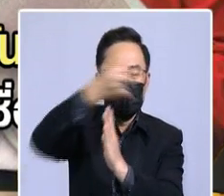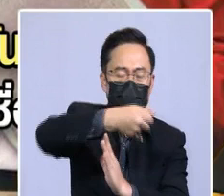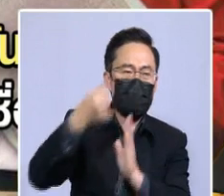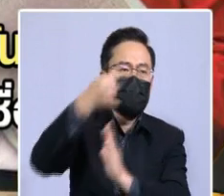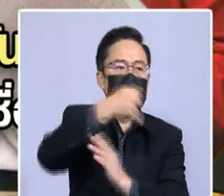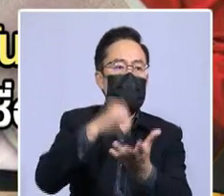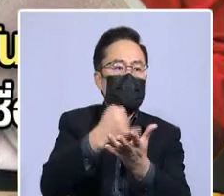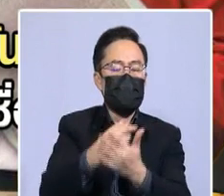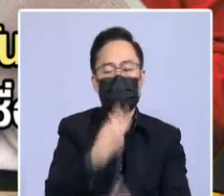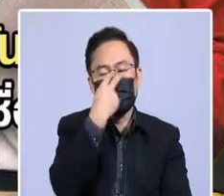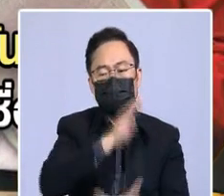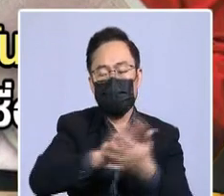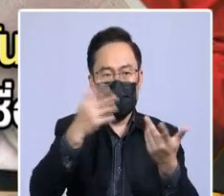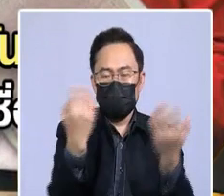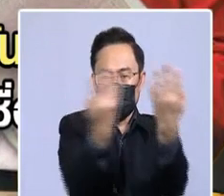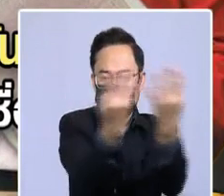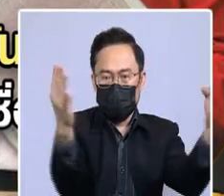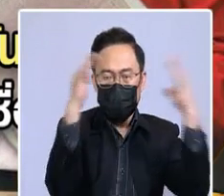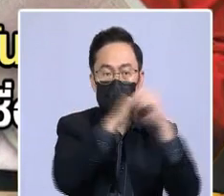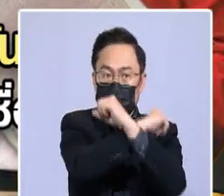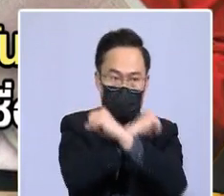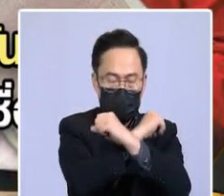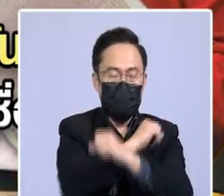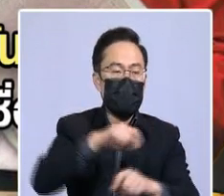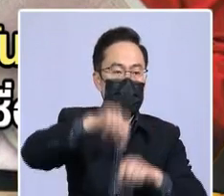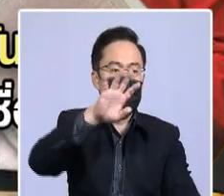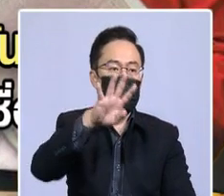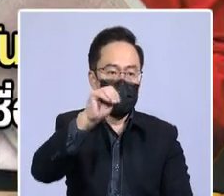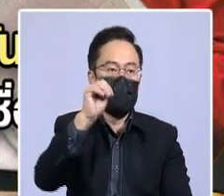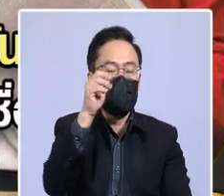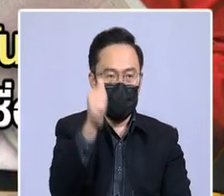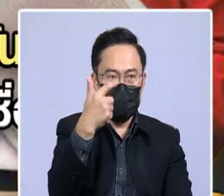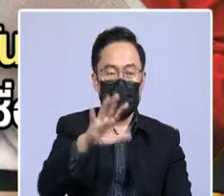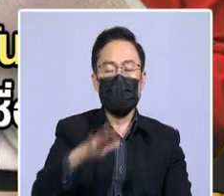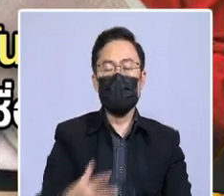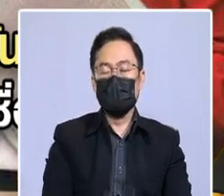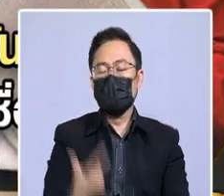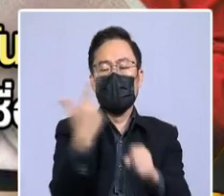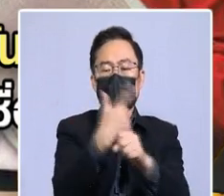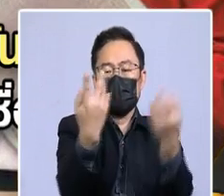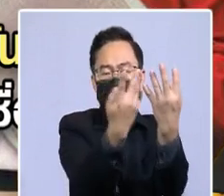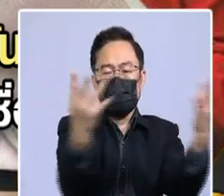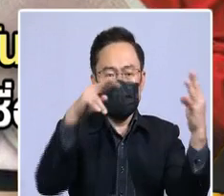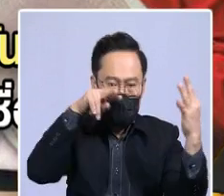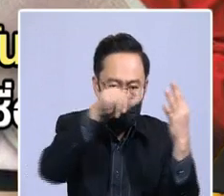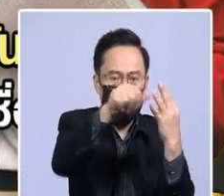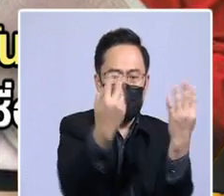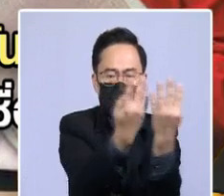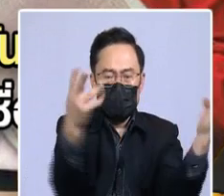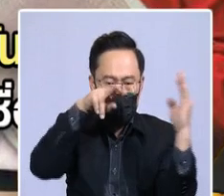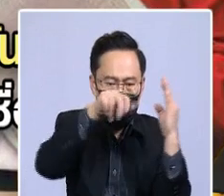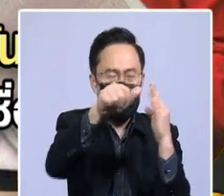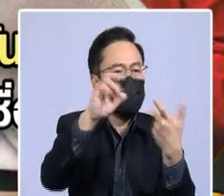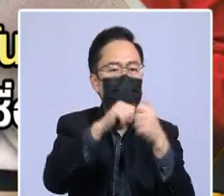าอ่ะ ค ่ ะ นี่ก็ถือว่าไม่ได้ปิดบังมือชัดเพราะว่ามันจะเป็นรั้วทึบ ค่ะ เป็นรั้วโปร่งนะ ซึ่ง ไม่มีปั